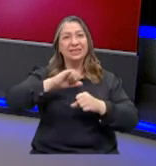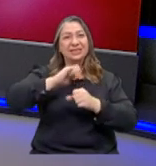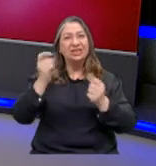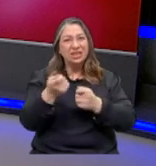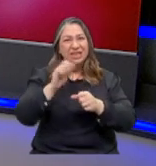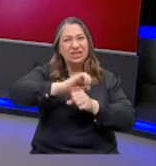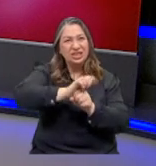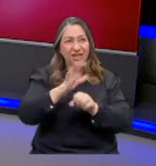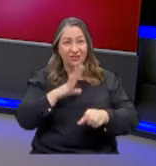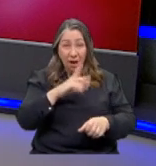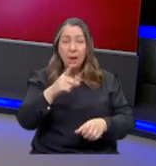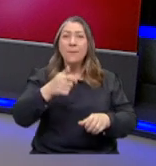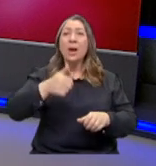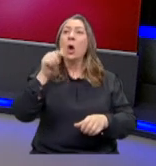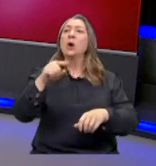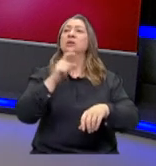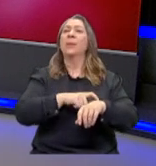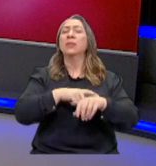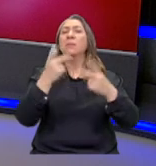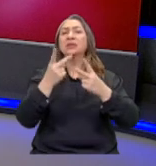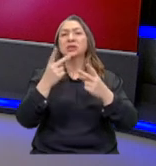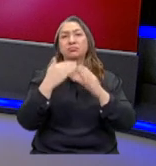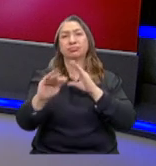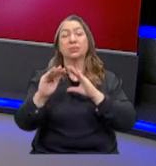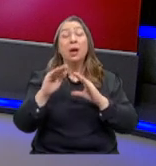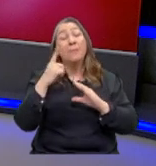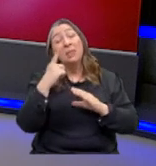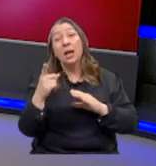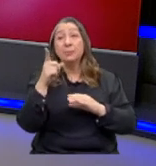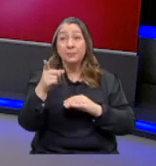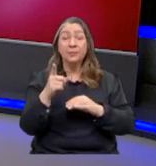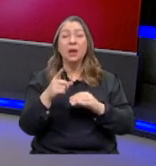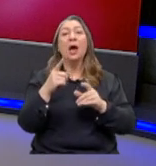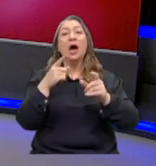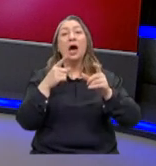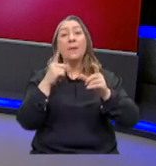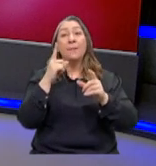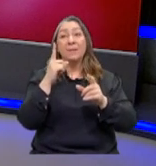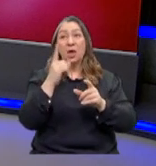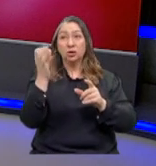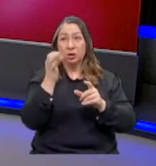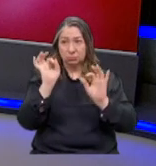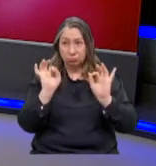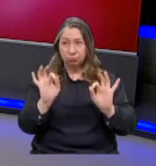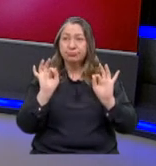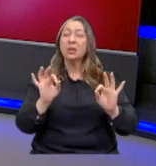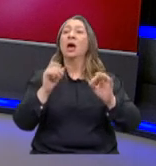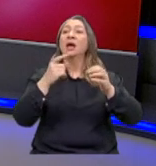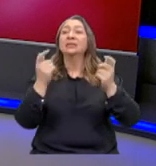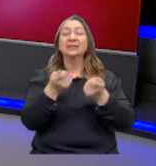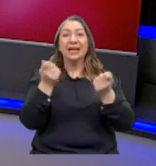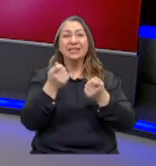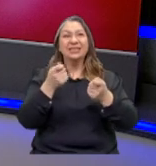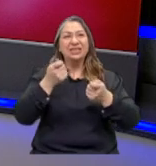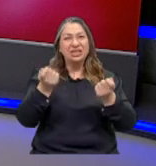şiddet olayı yaşanmıştı. Bakan o zaman da mesaj atmıştı. Bakalım o gelsin. Diyor ki 1 Ocak değil mi arkadaşlar? Evet, sağlık